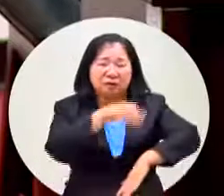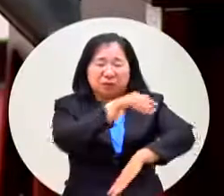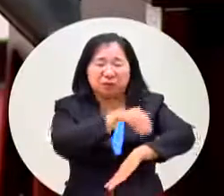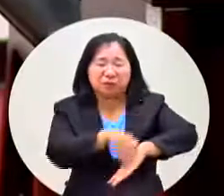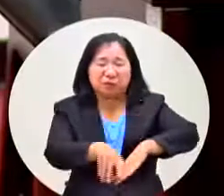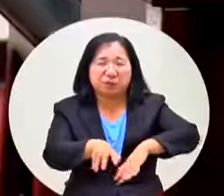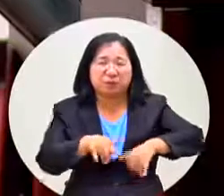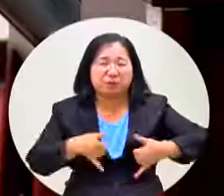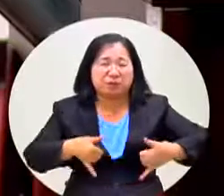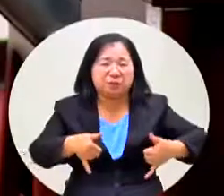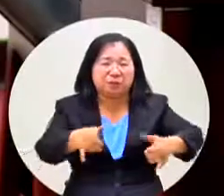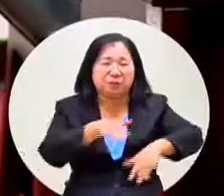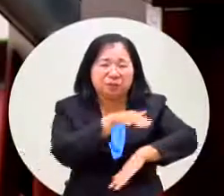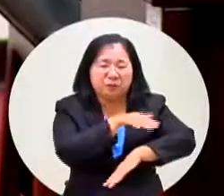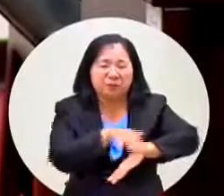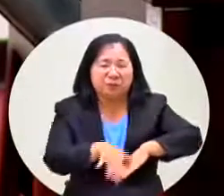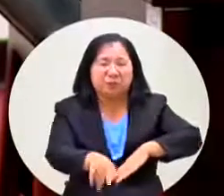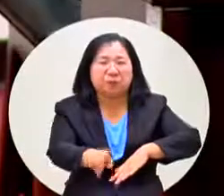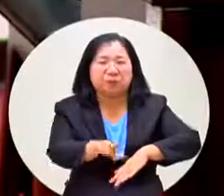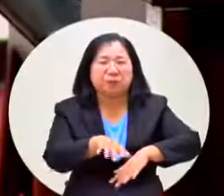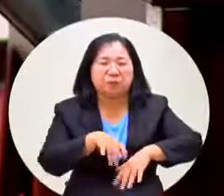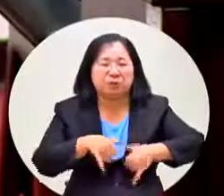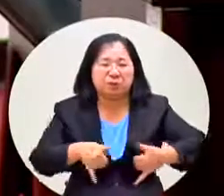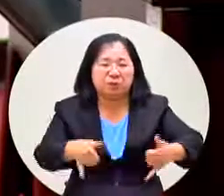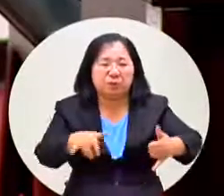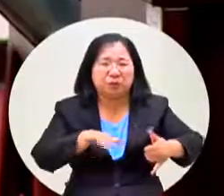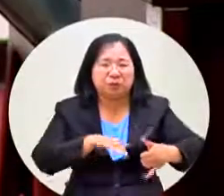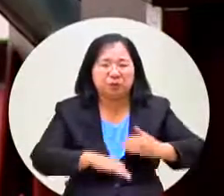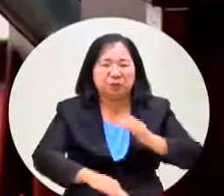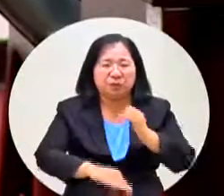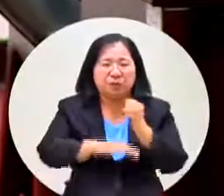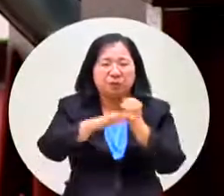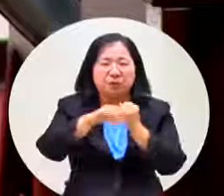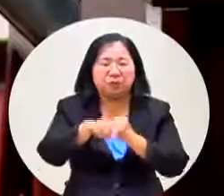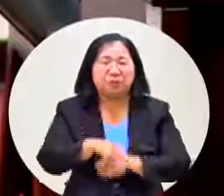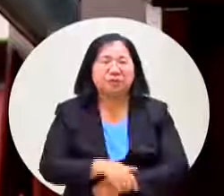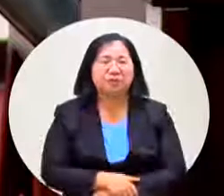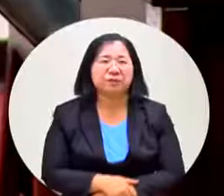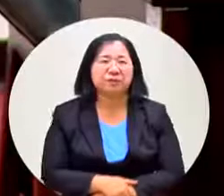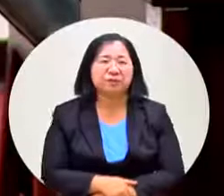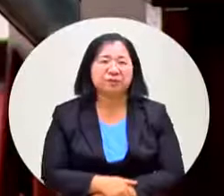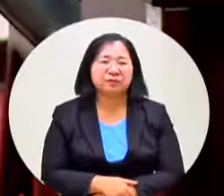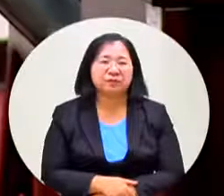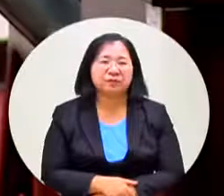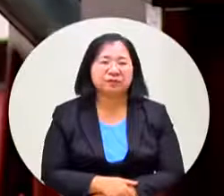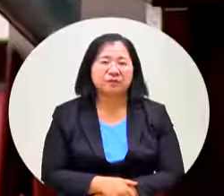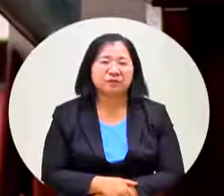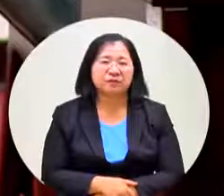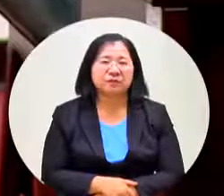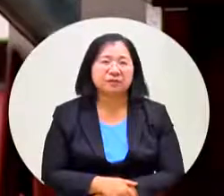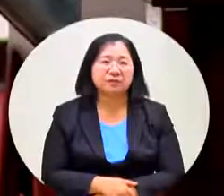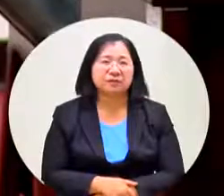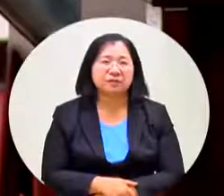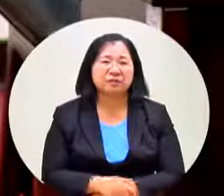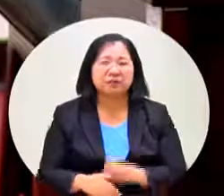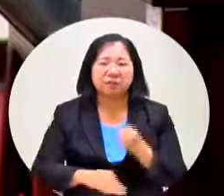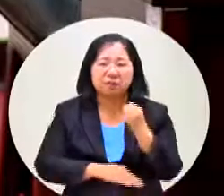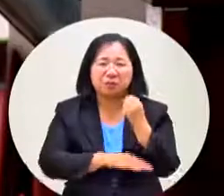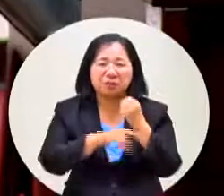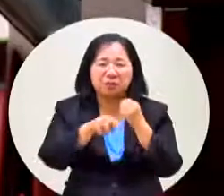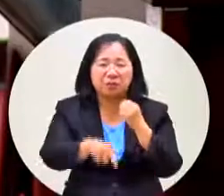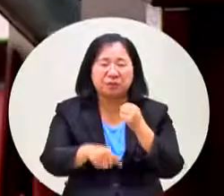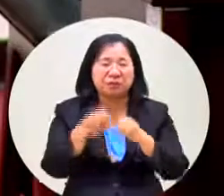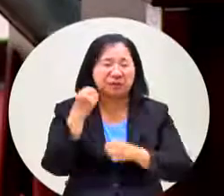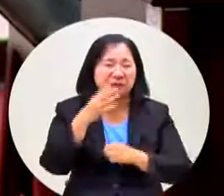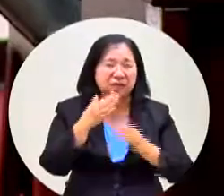沙，啊，拢为这个白水沟的排水就遐袂顺。啊，而且伊为这個大鼻